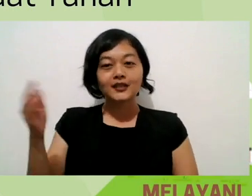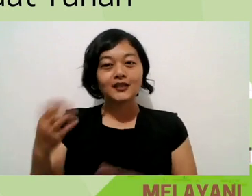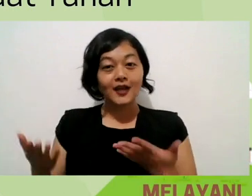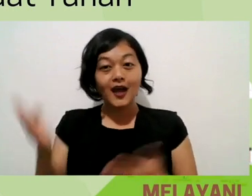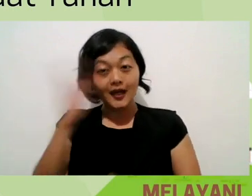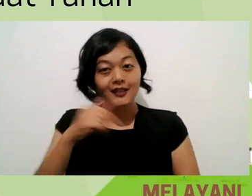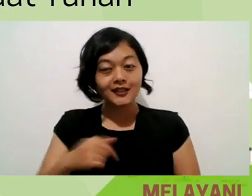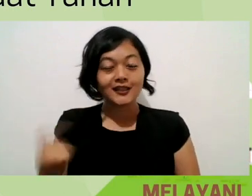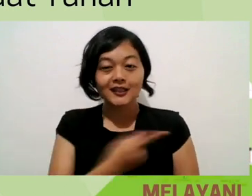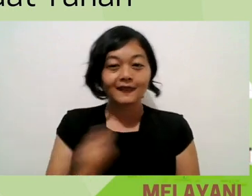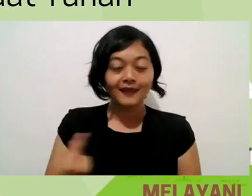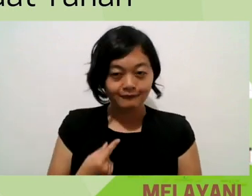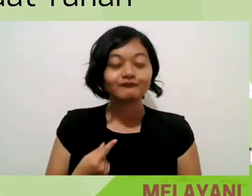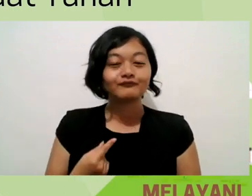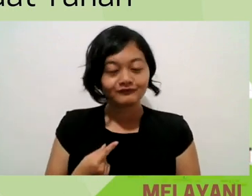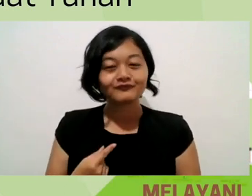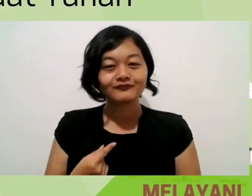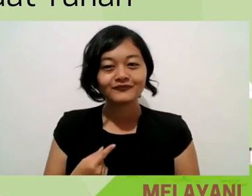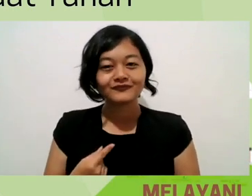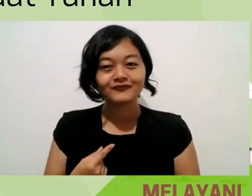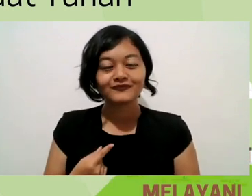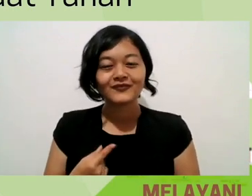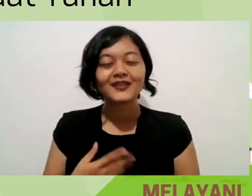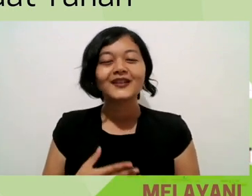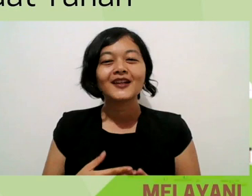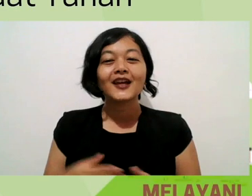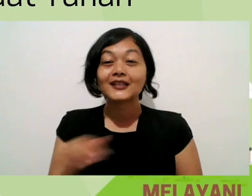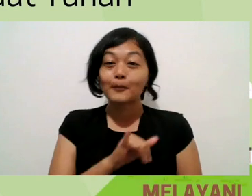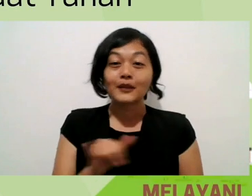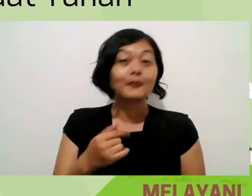akan ditemani oleh Pendeta Emeritus Tumpal Tobing.